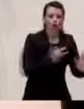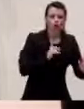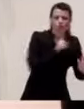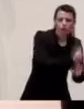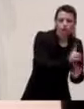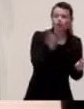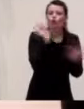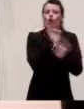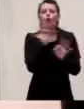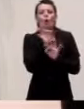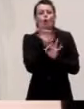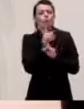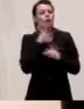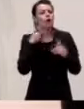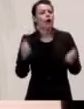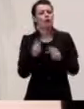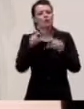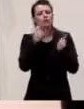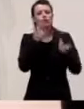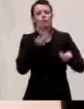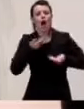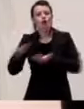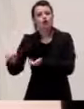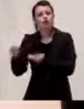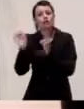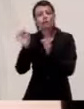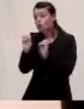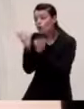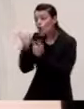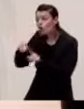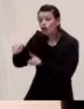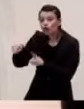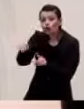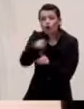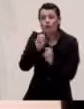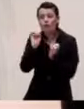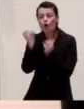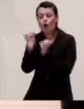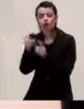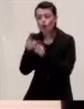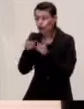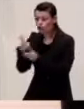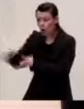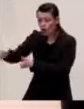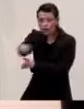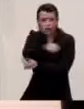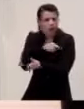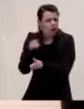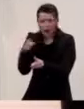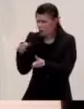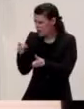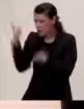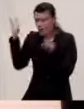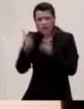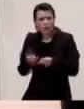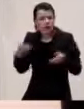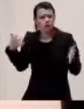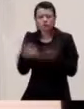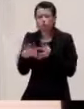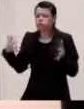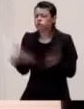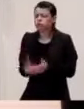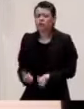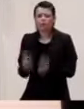l'attività di accoglienza da parte dei pronti soccorsi degli ospedali era in grandissima difficoltà, è stata in